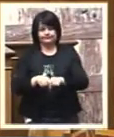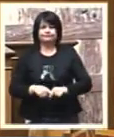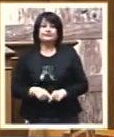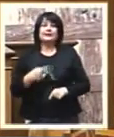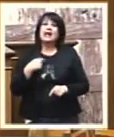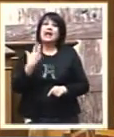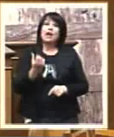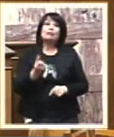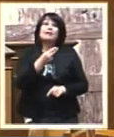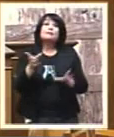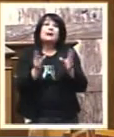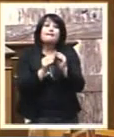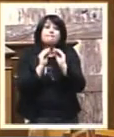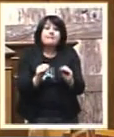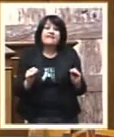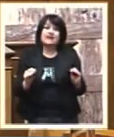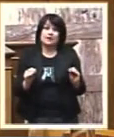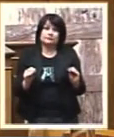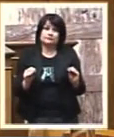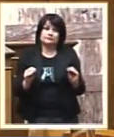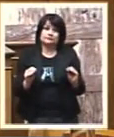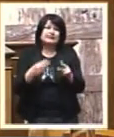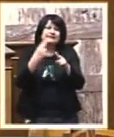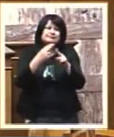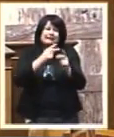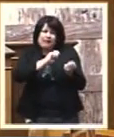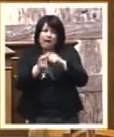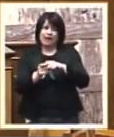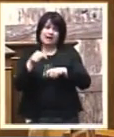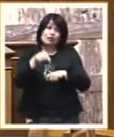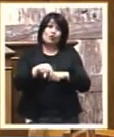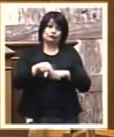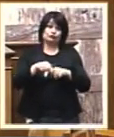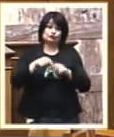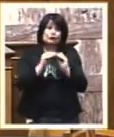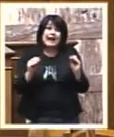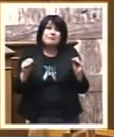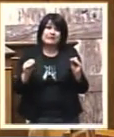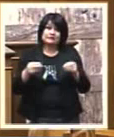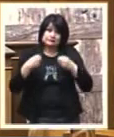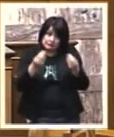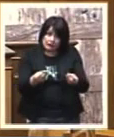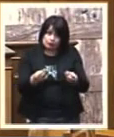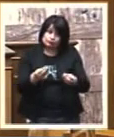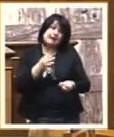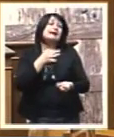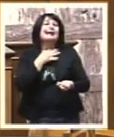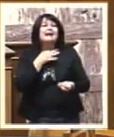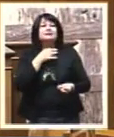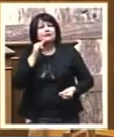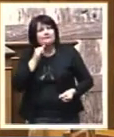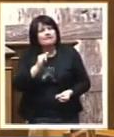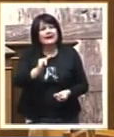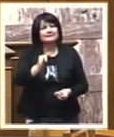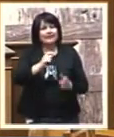Έχουμε όμως και την παιδεία. Η μεγάλη αλλαγή εδώ θα έρθει. Μια εκπαίδευση που χρειάζεται συνεχώς